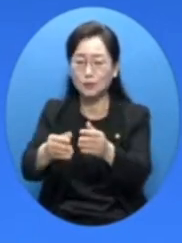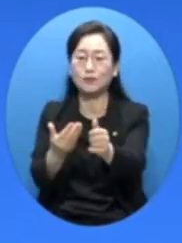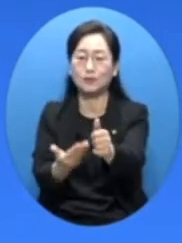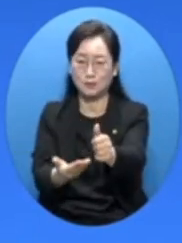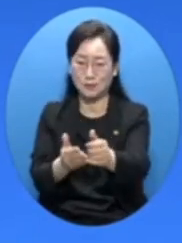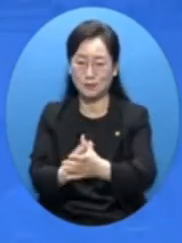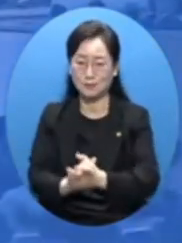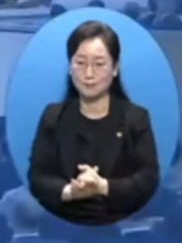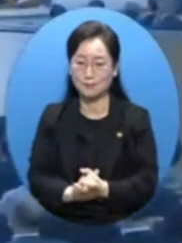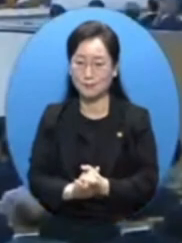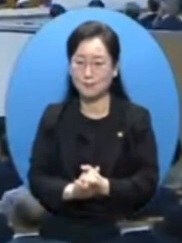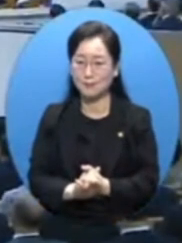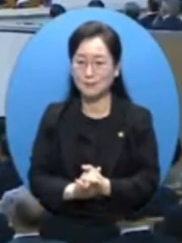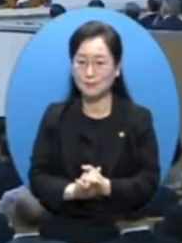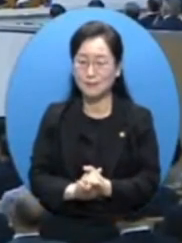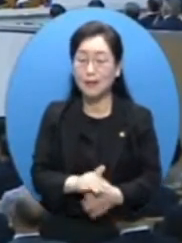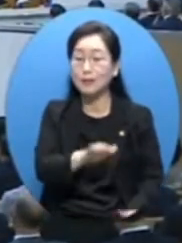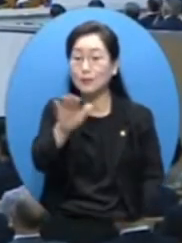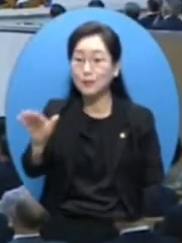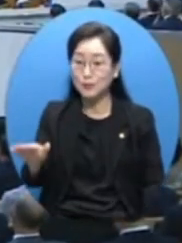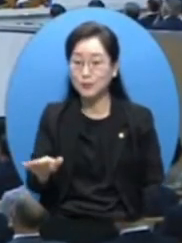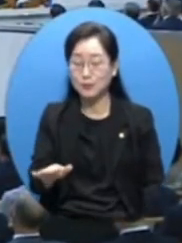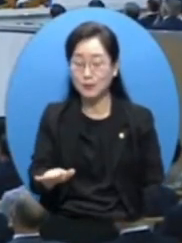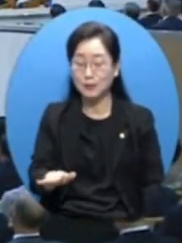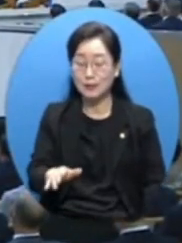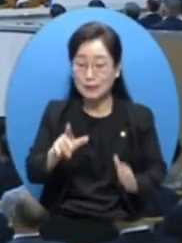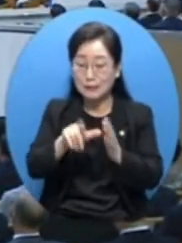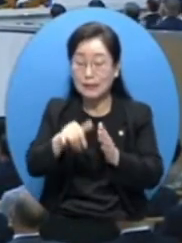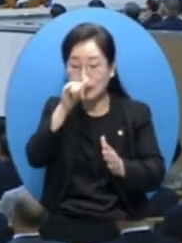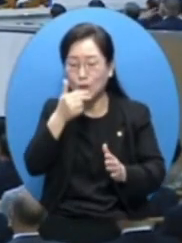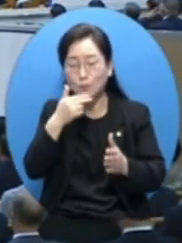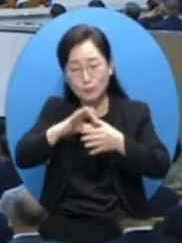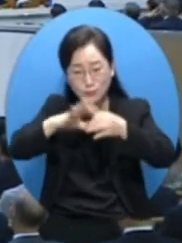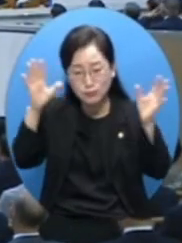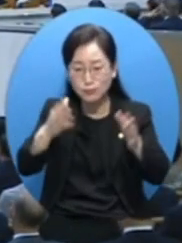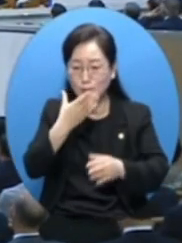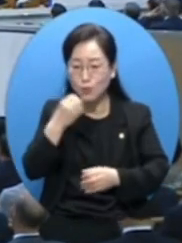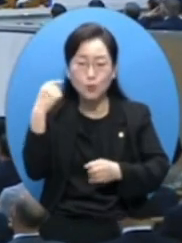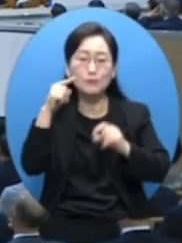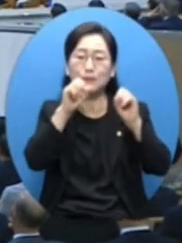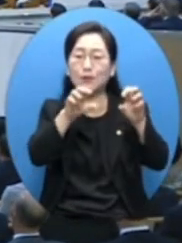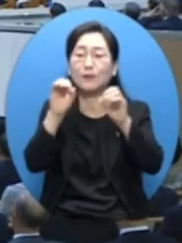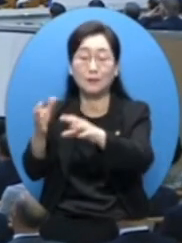것입니다. 그래서 우리가 때렸든지 뭐든지 복음을 전해야 됩니다.